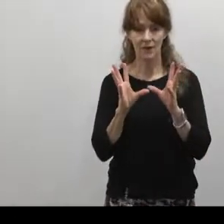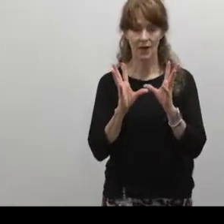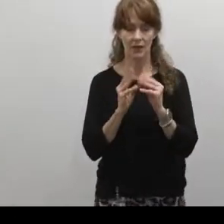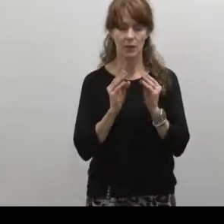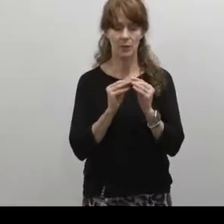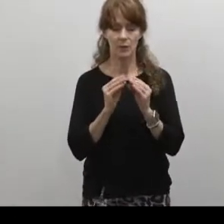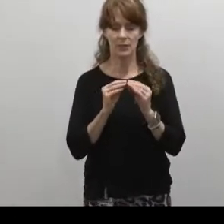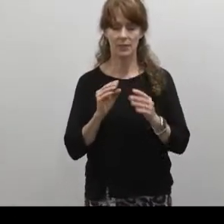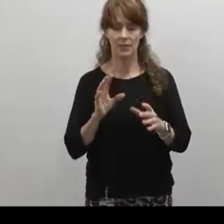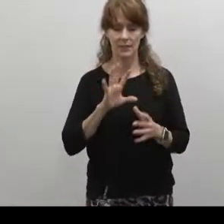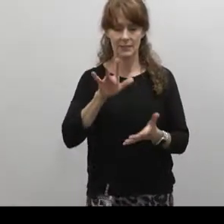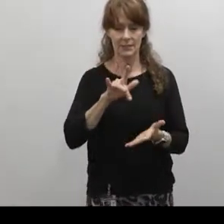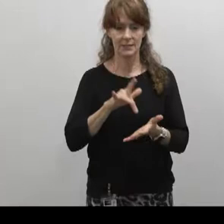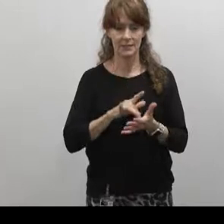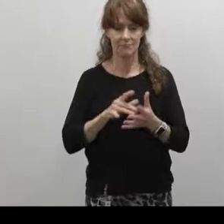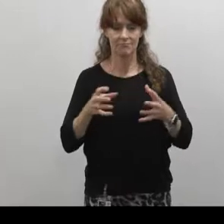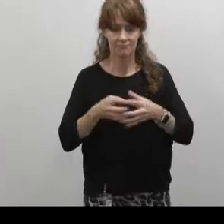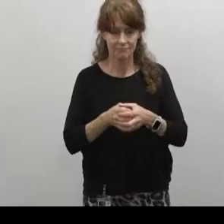Chúng tôi sẵn cùng thằng ơ.